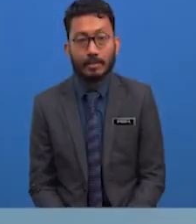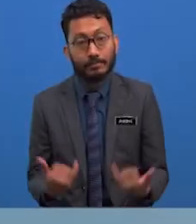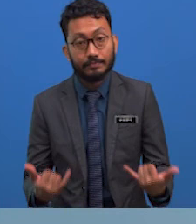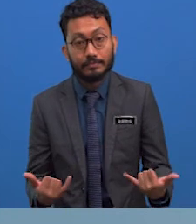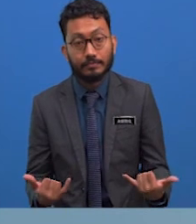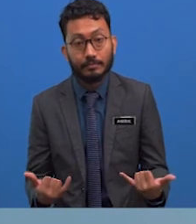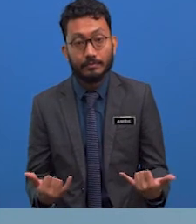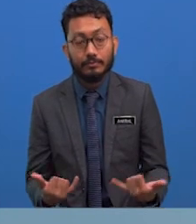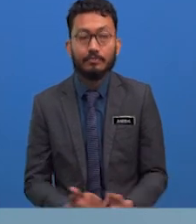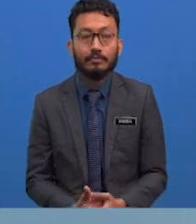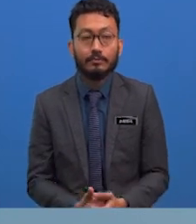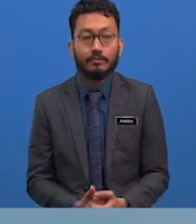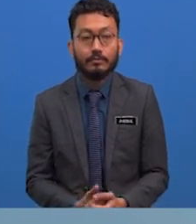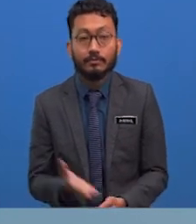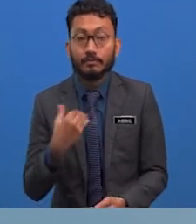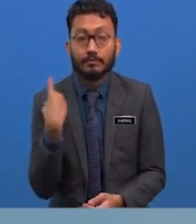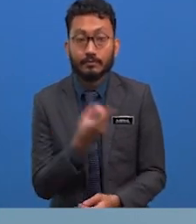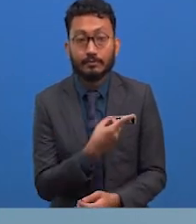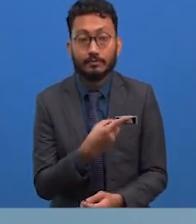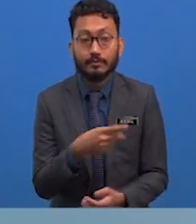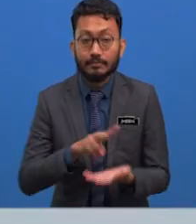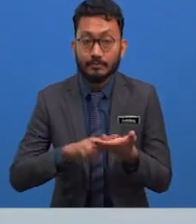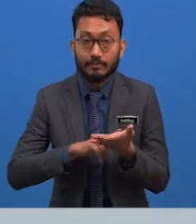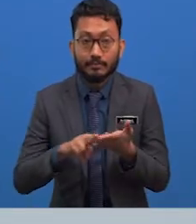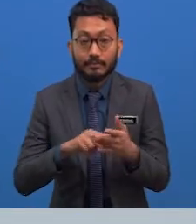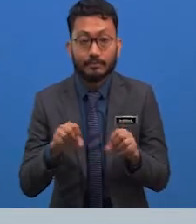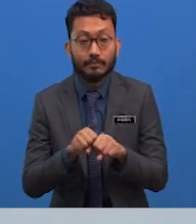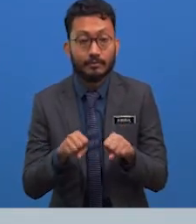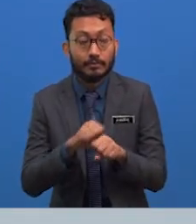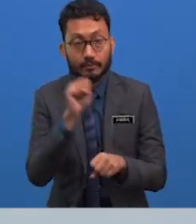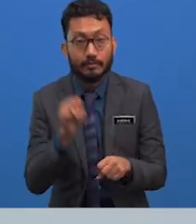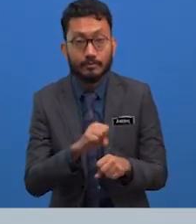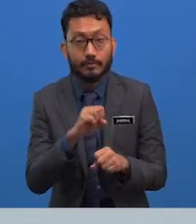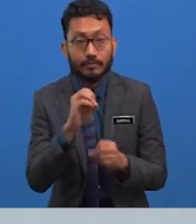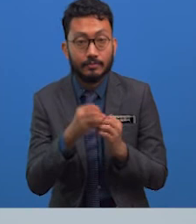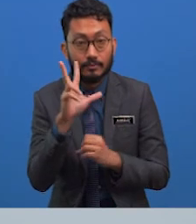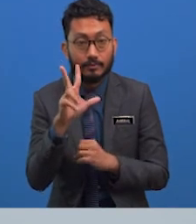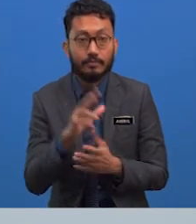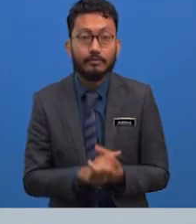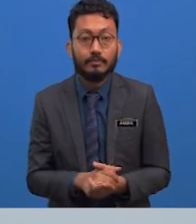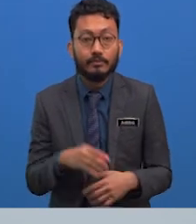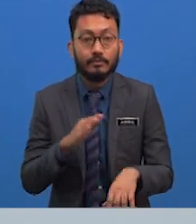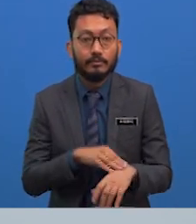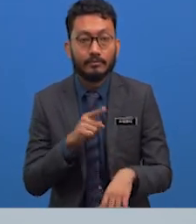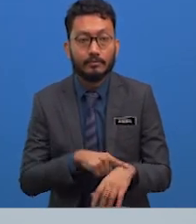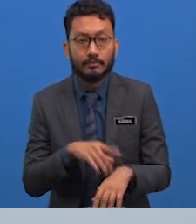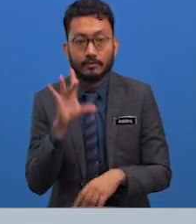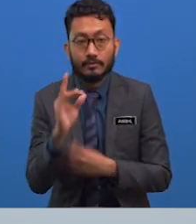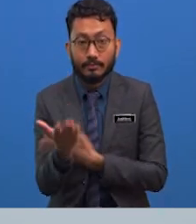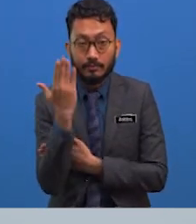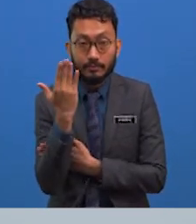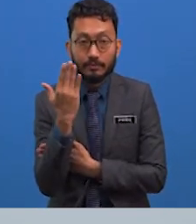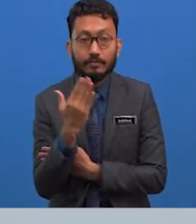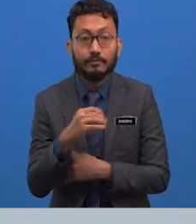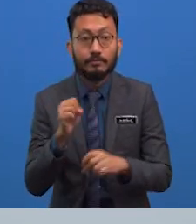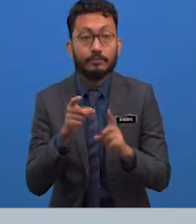Tanpa membuang masa, mari kita baca bersama-sama soalan yang ketiga. Pada pukul 8 pagi,